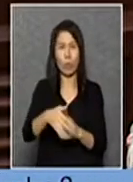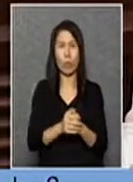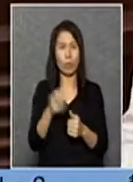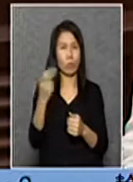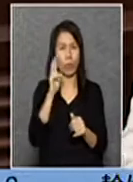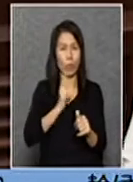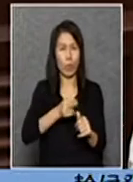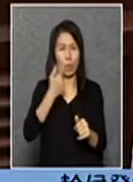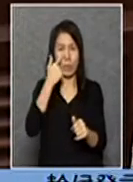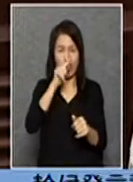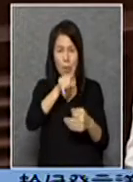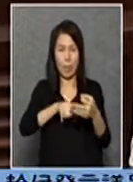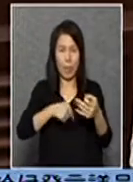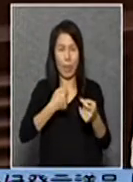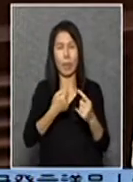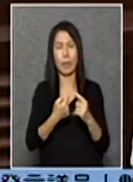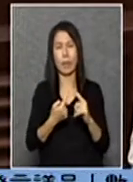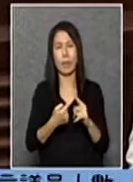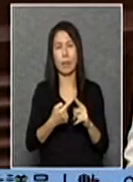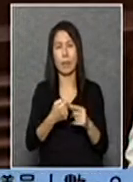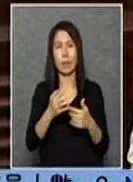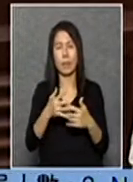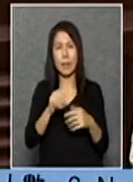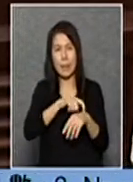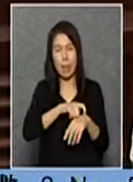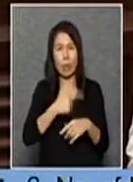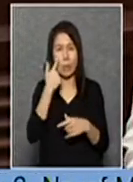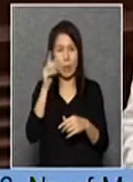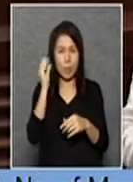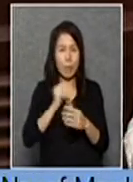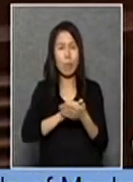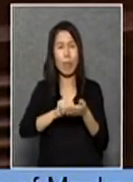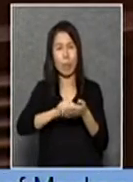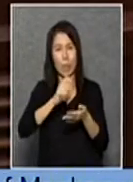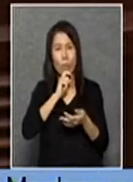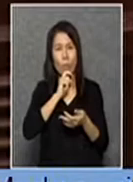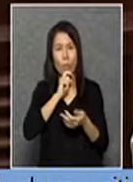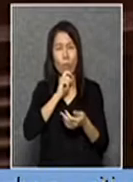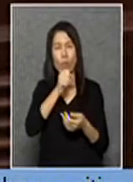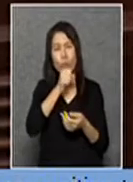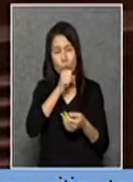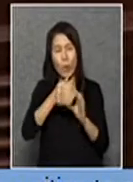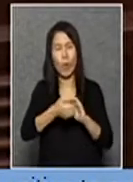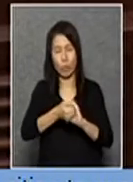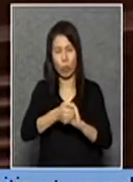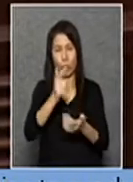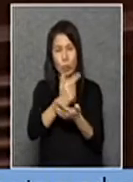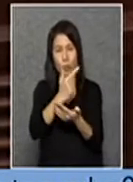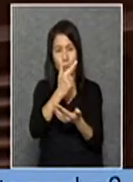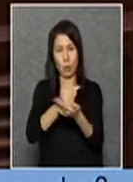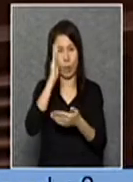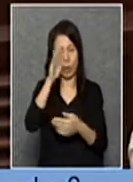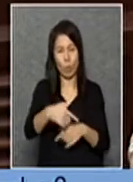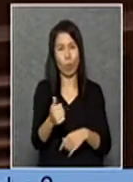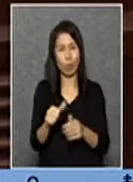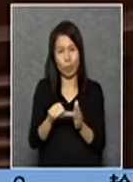新一屆委員會嘅時候咧係發放新聞稿，而傳媒咧係一定係我哋咧係重要嘅合作夥伴，以更好嘅咧將我